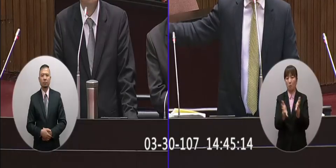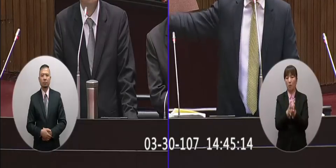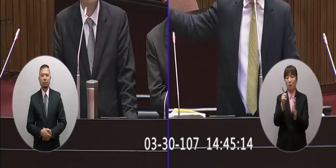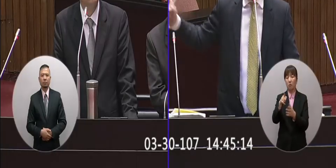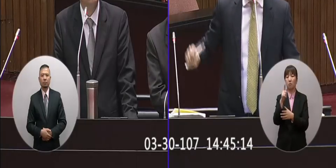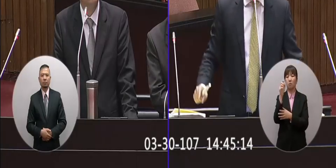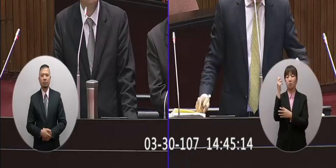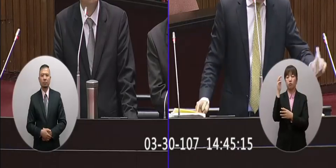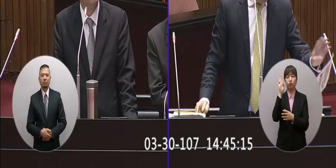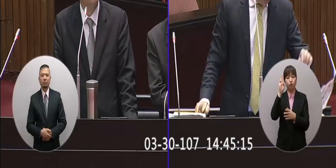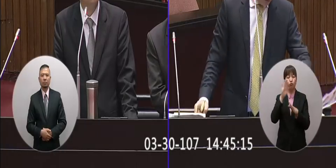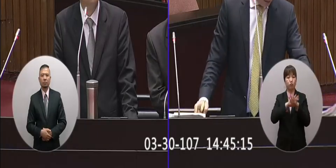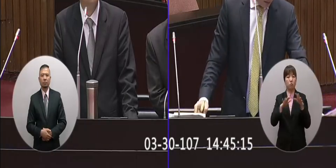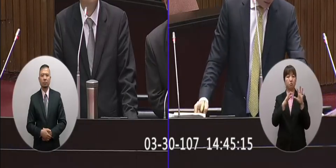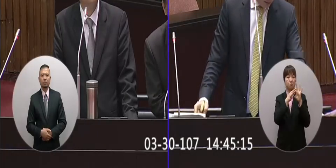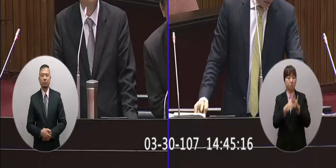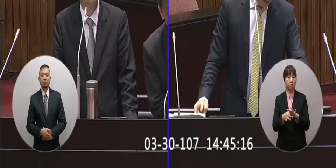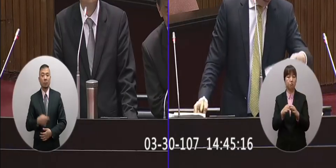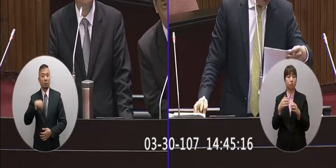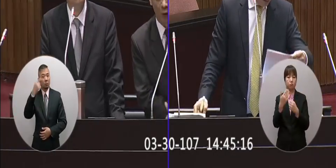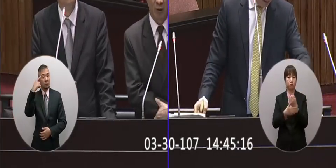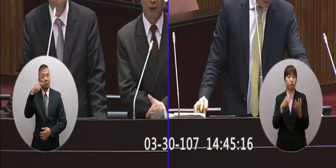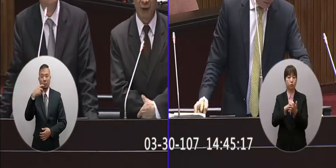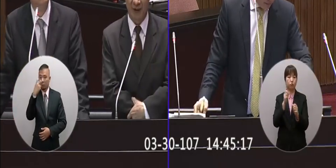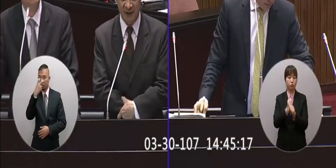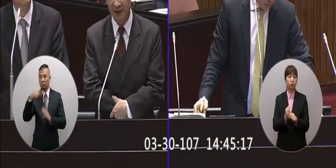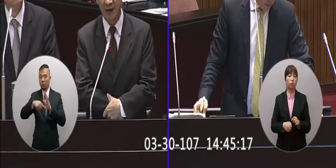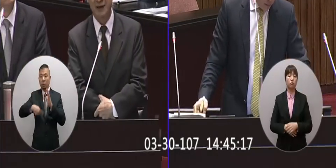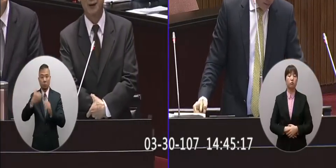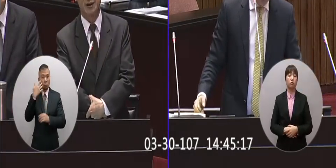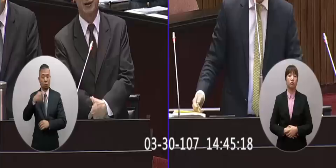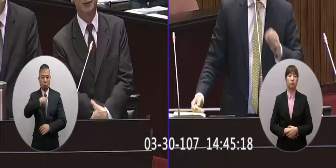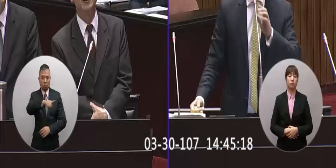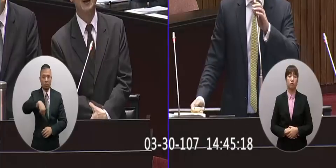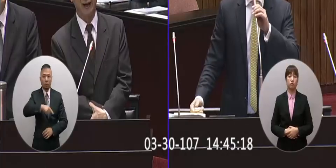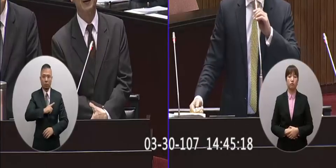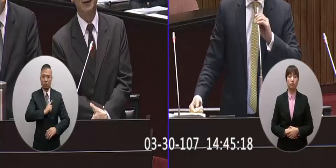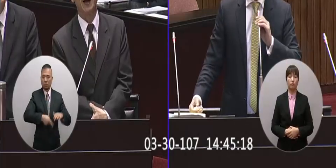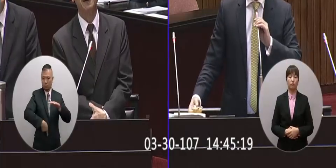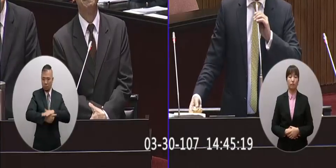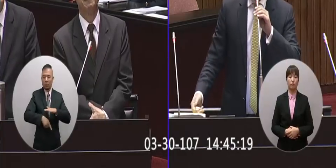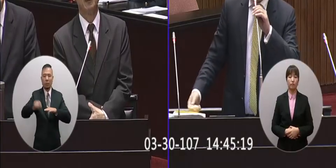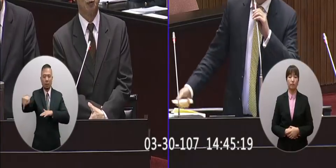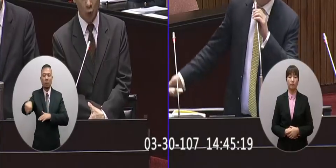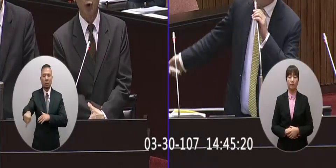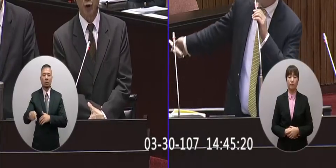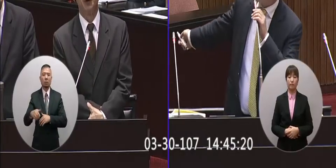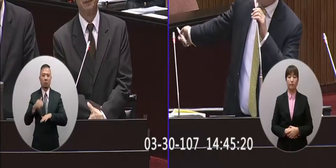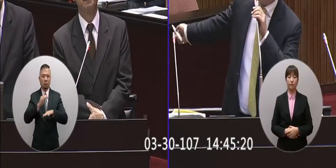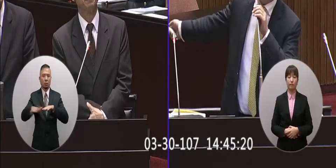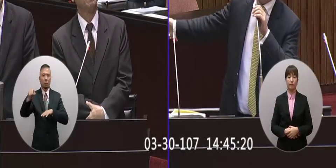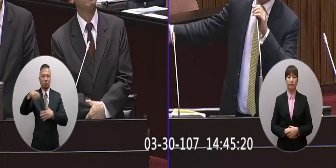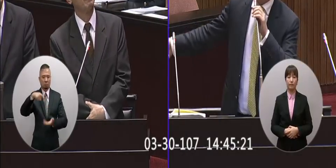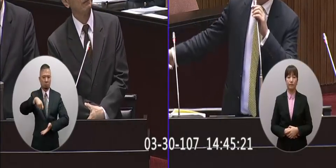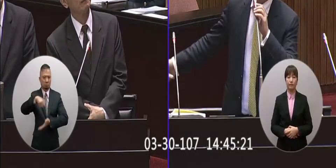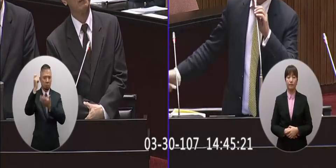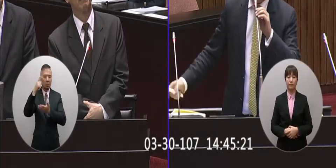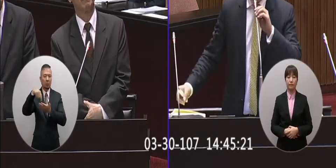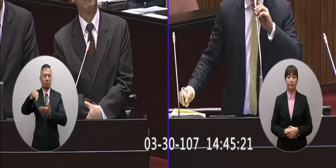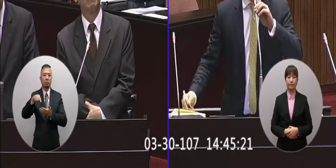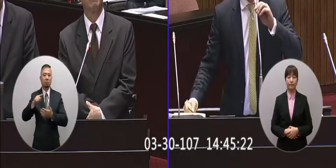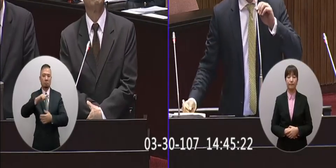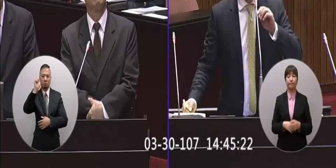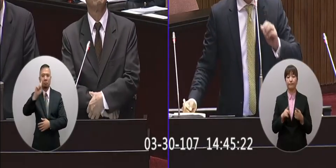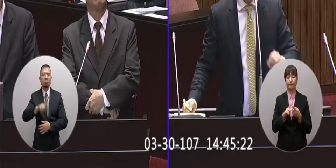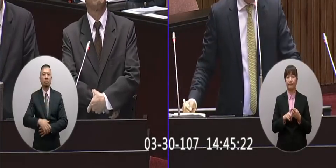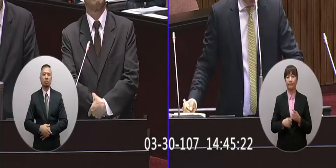到底，绝不包庇？ 哦，我想监察院一定，如果我们有违法失职，他一定会提出弹劾的啦。如果有， 好了，